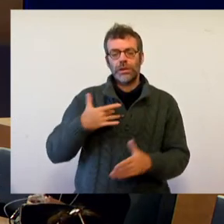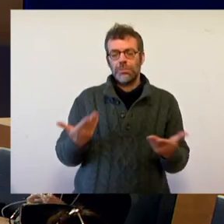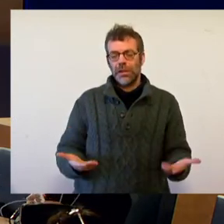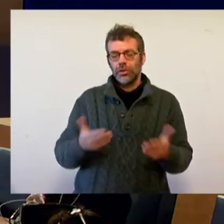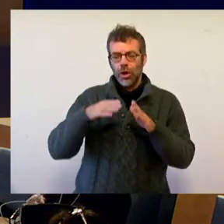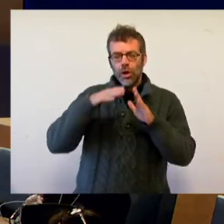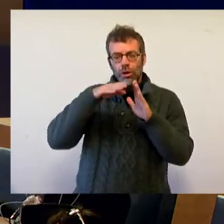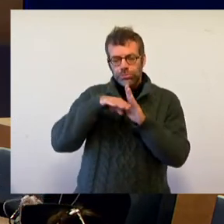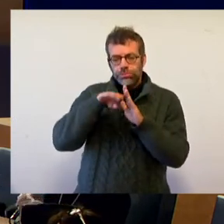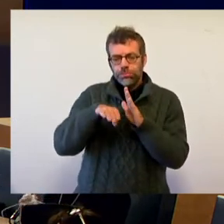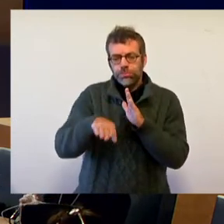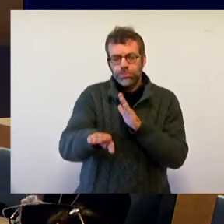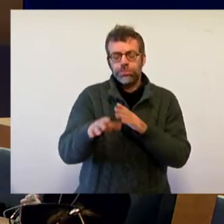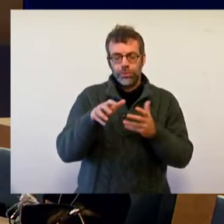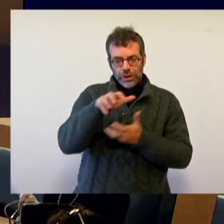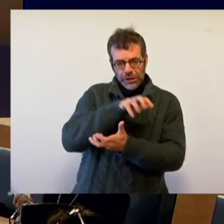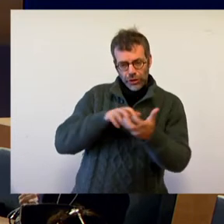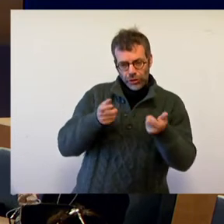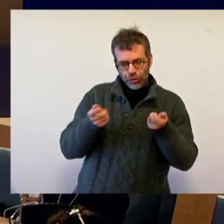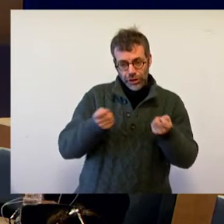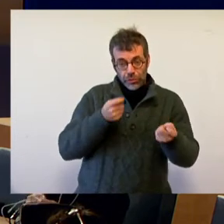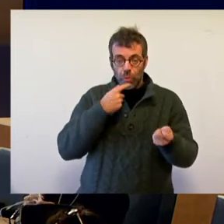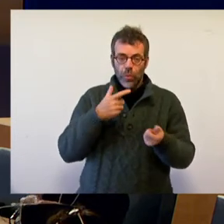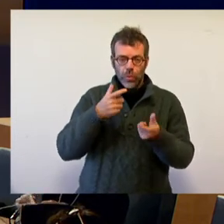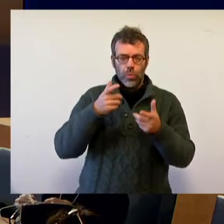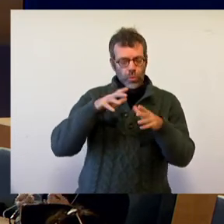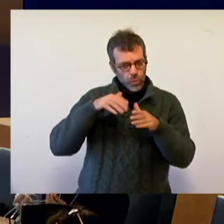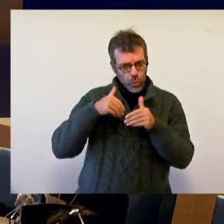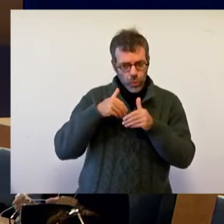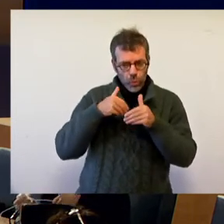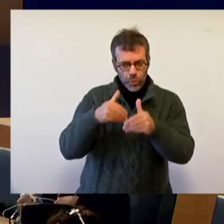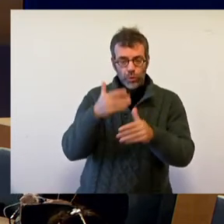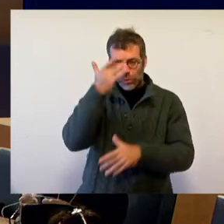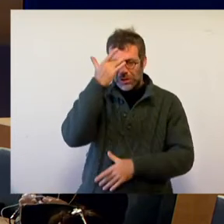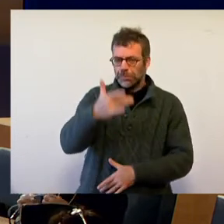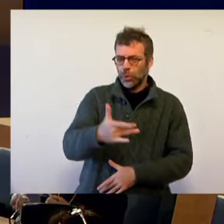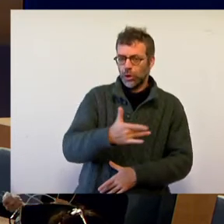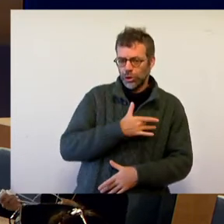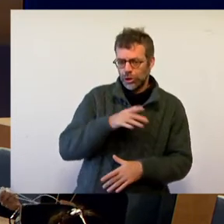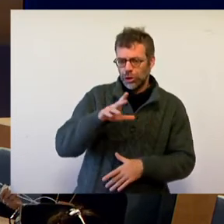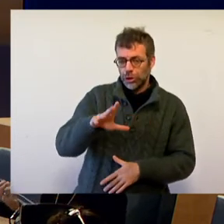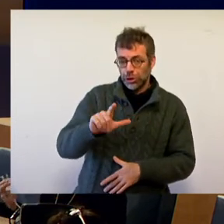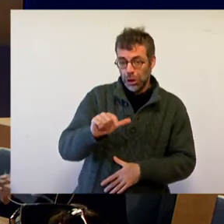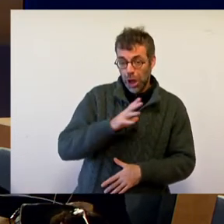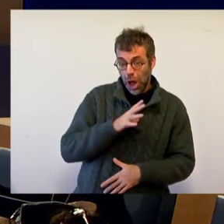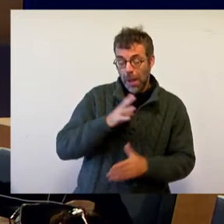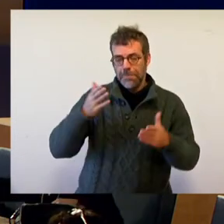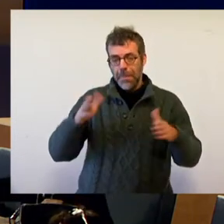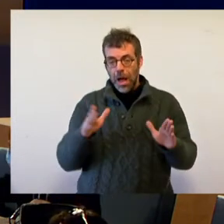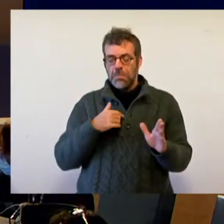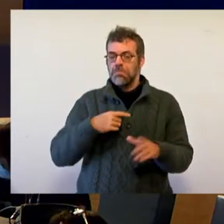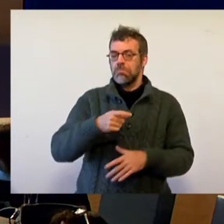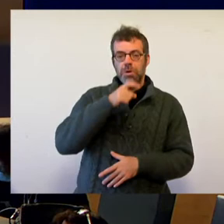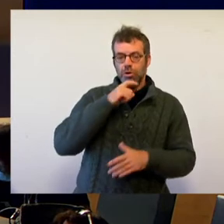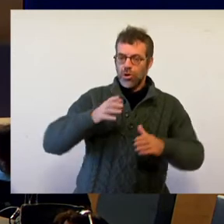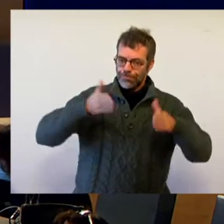budgets dédiés à la gestion de crise, puisque nous avons des hypothèses, mais ça reste des hypothèses à ce jour.